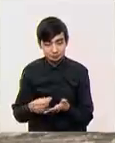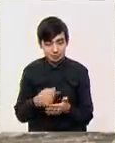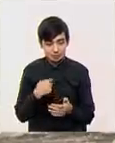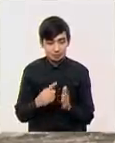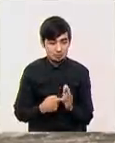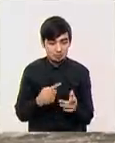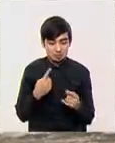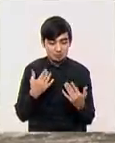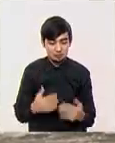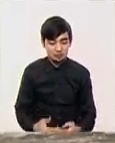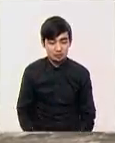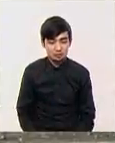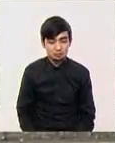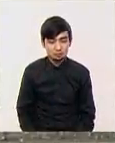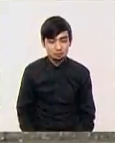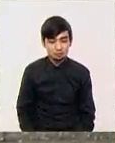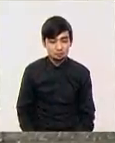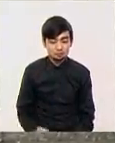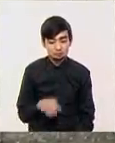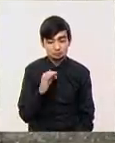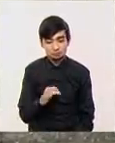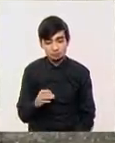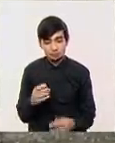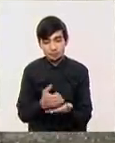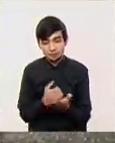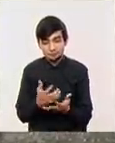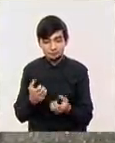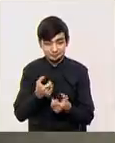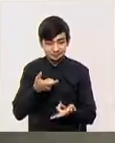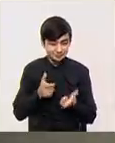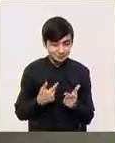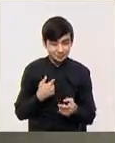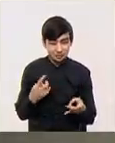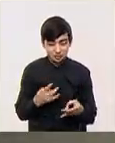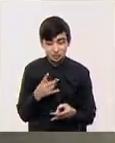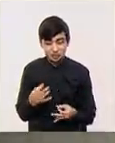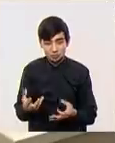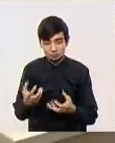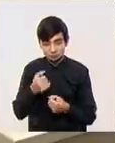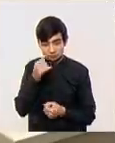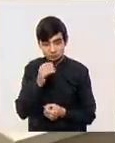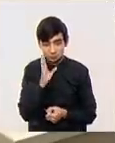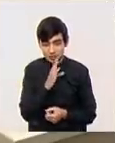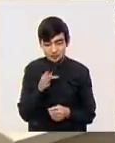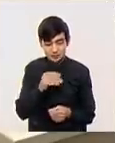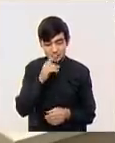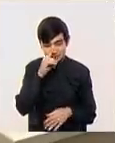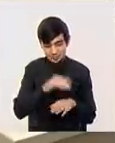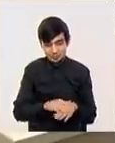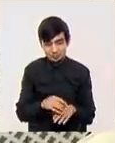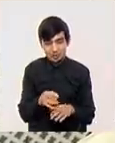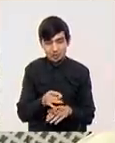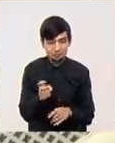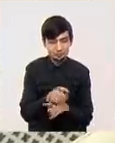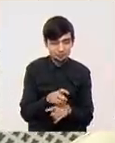ғана. Осылайша жүйенің жөнсіздігінен жәрдемақыға шын мұқтаж болсақ та ала алмай келеміз деген аналар аудандық әкімдіктен көмек